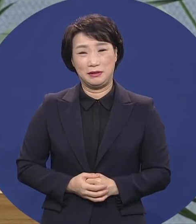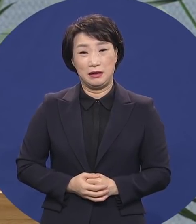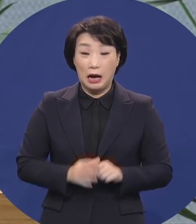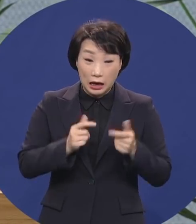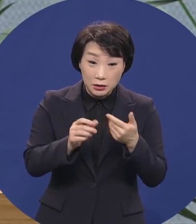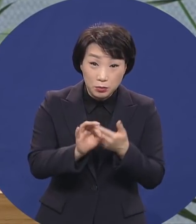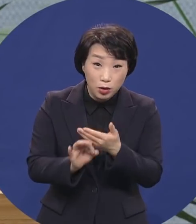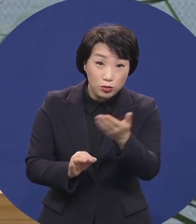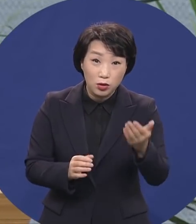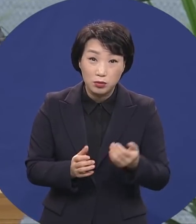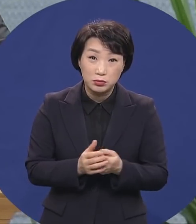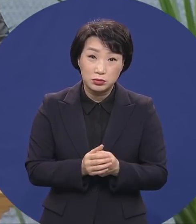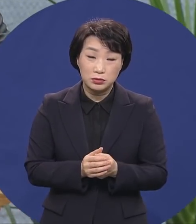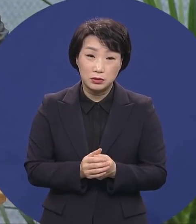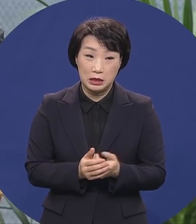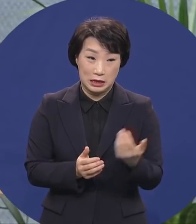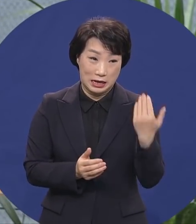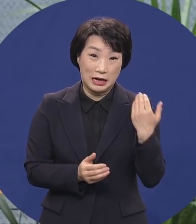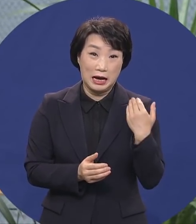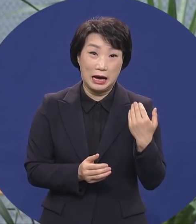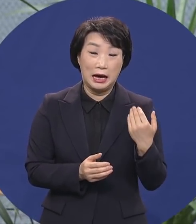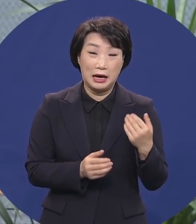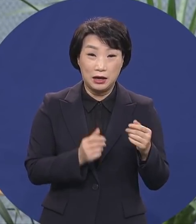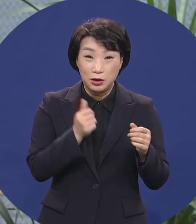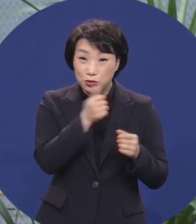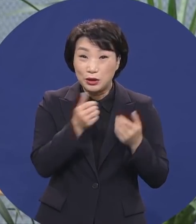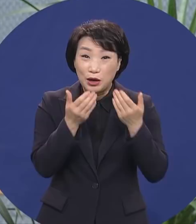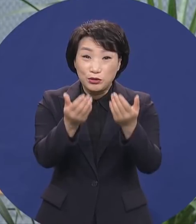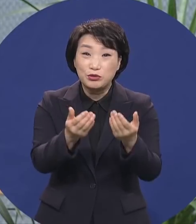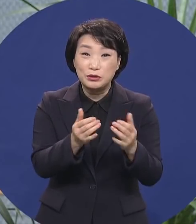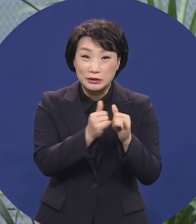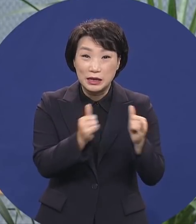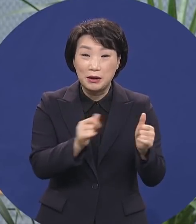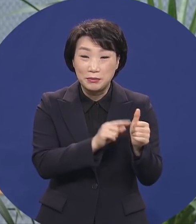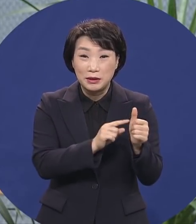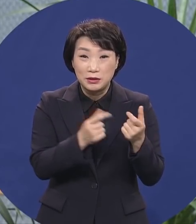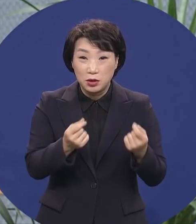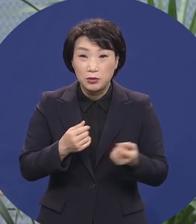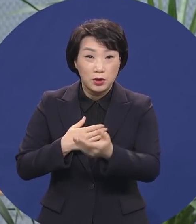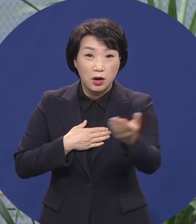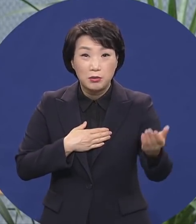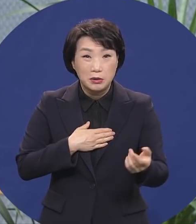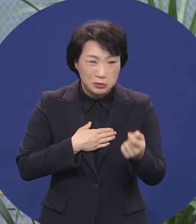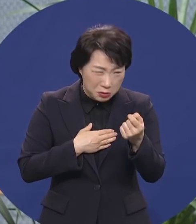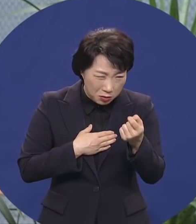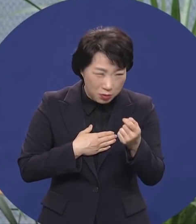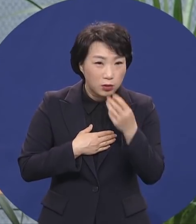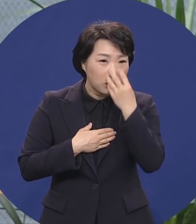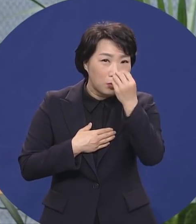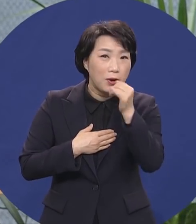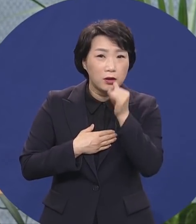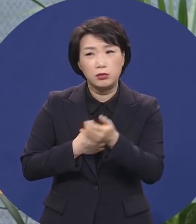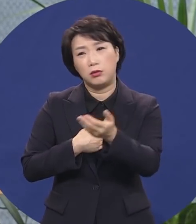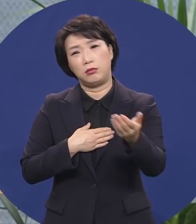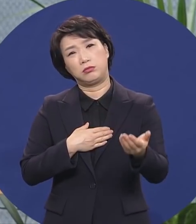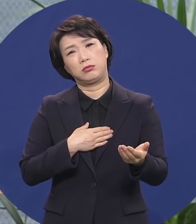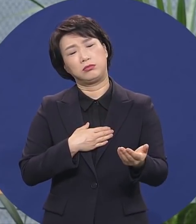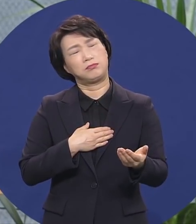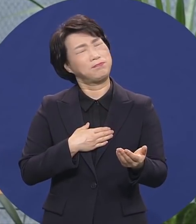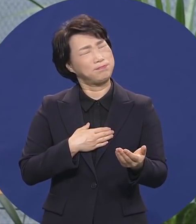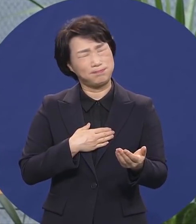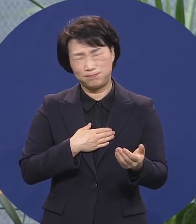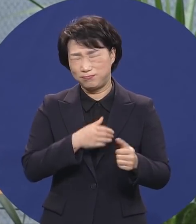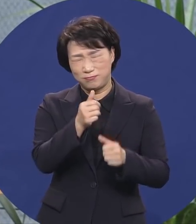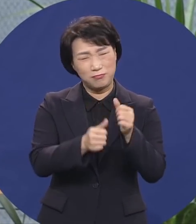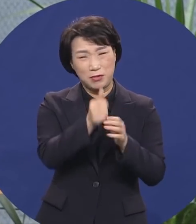그렇지 않다면 아까 전자에 말씀하신 것이 여러분에게 다소라도 있다면 당신은